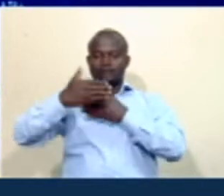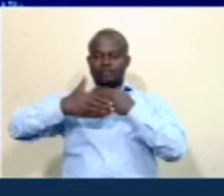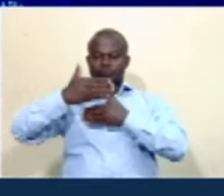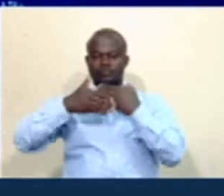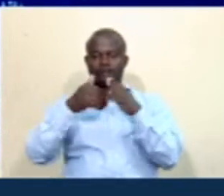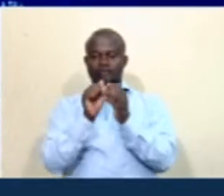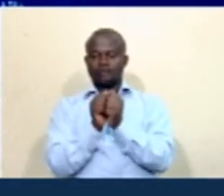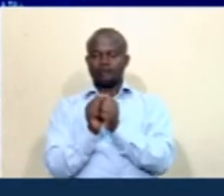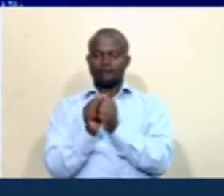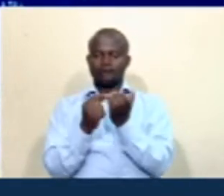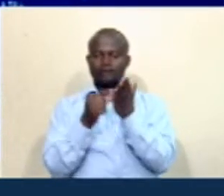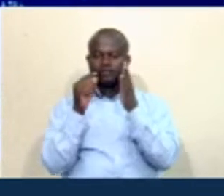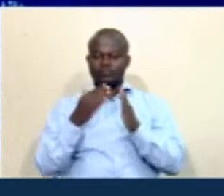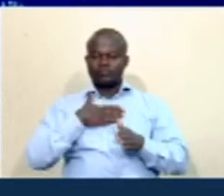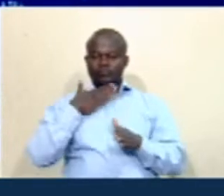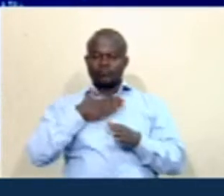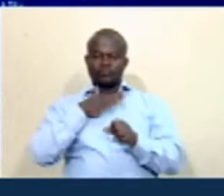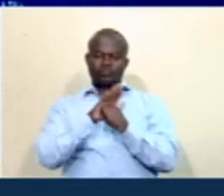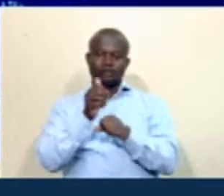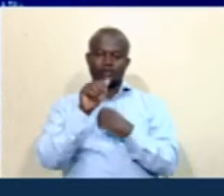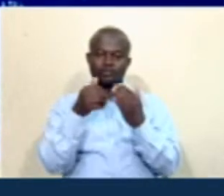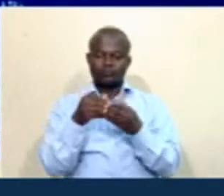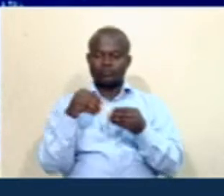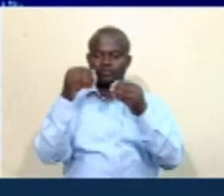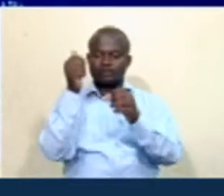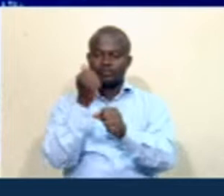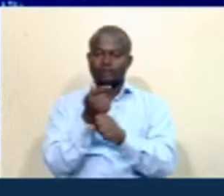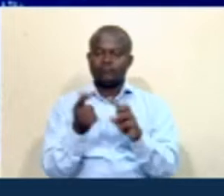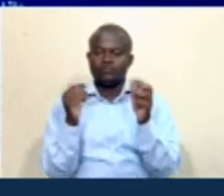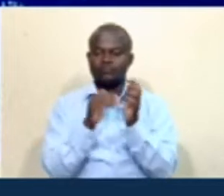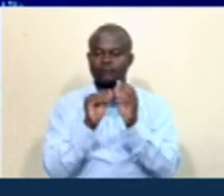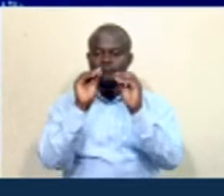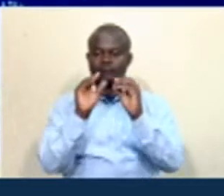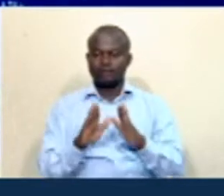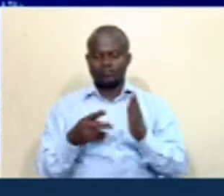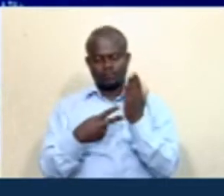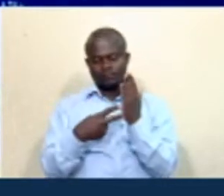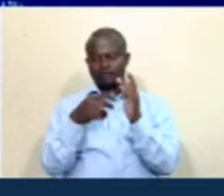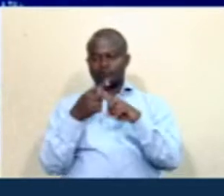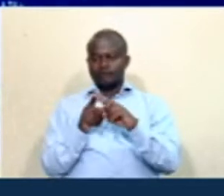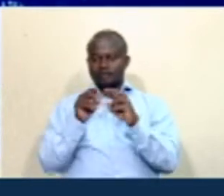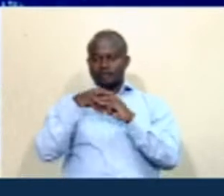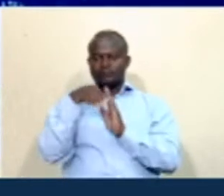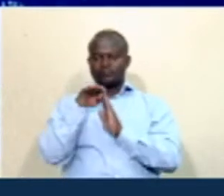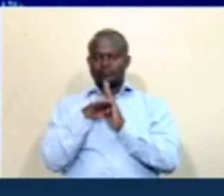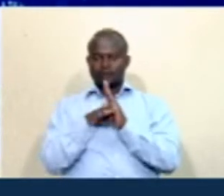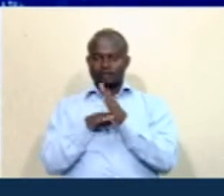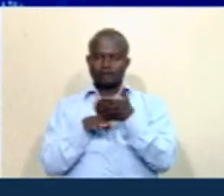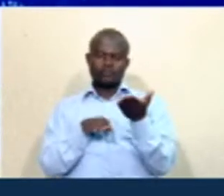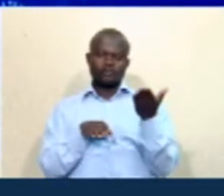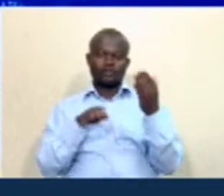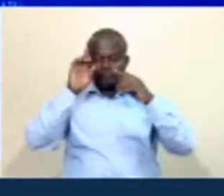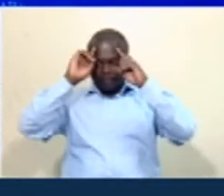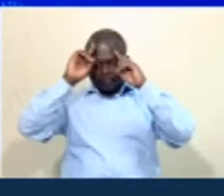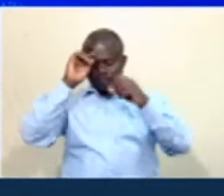n'umupaka n'igihugu cya Uganda bo bishimira nabo kuba barahawe akazi ndetse bakigishwa imyuga itandukanye muri gahunda yo